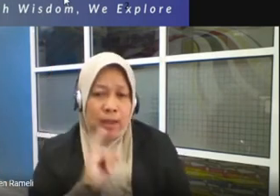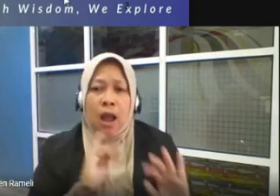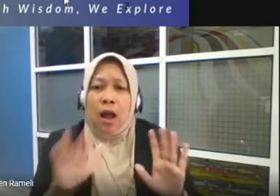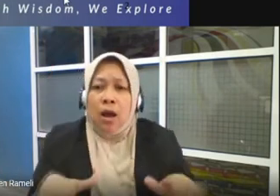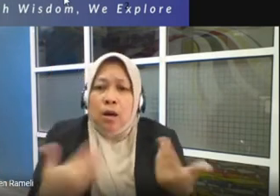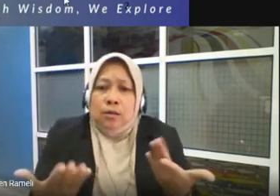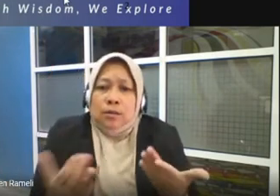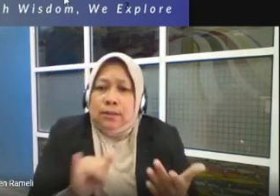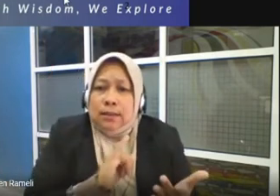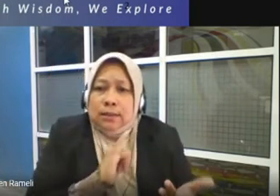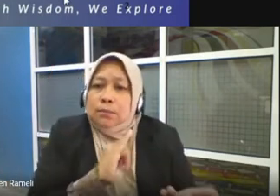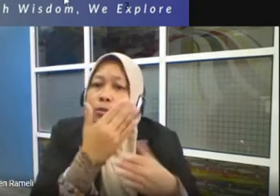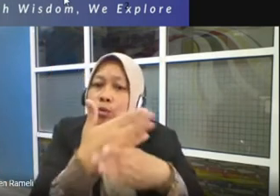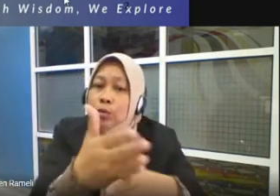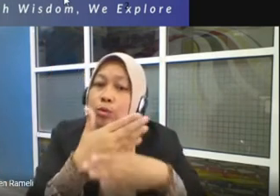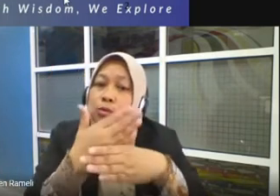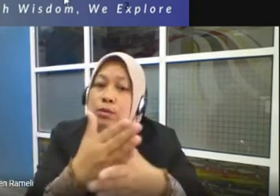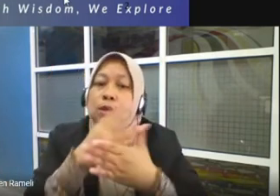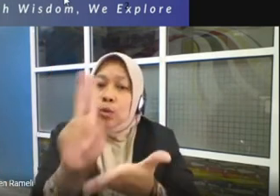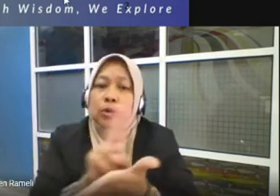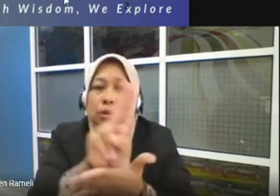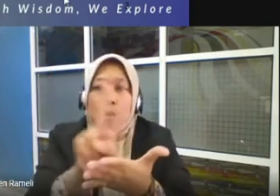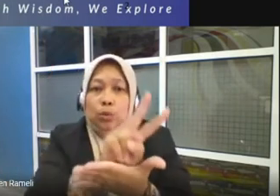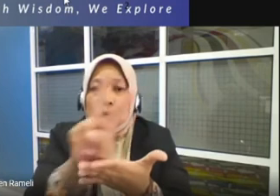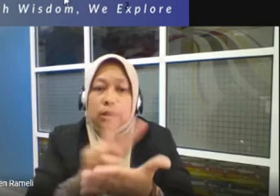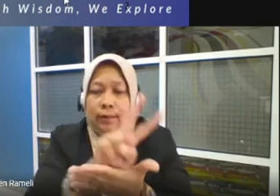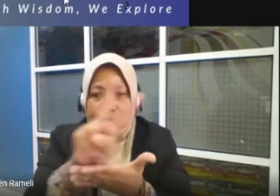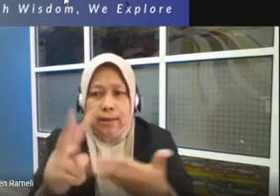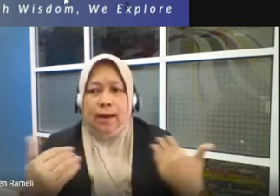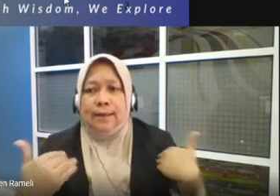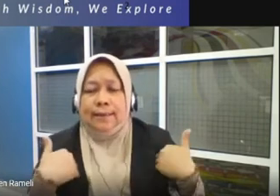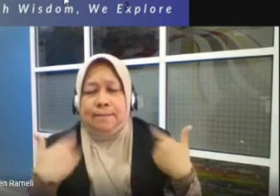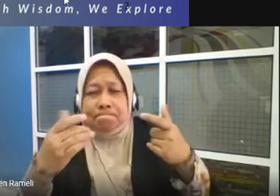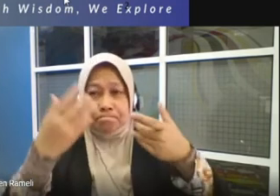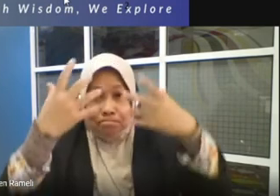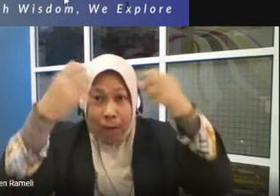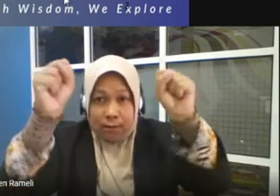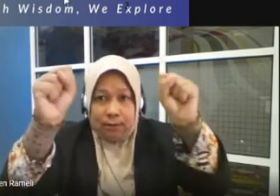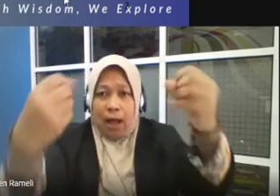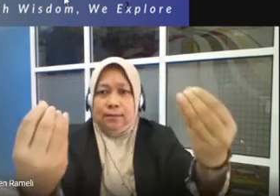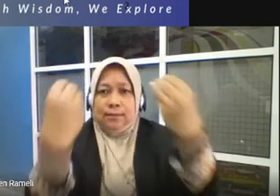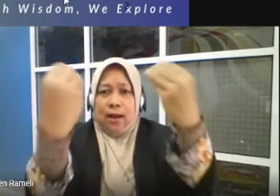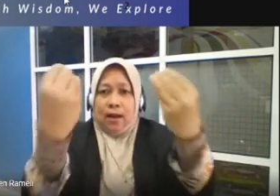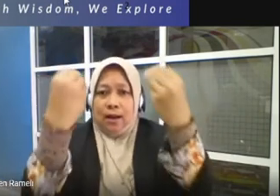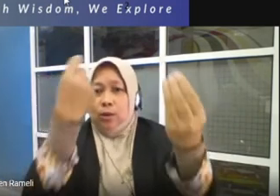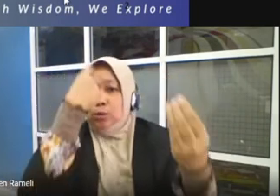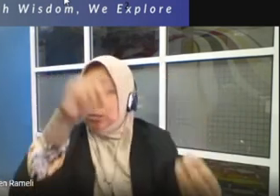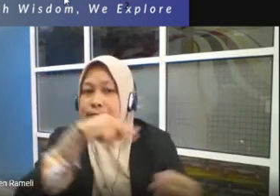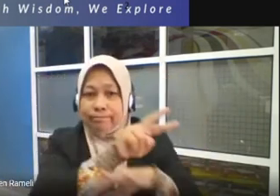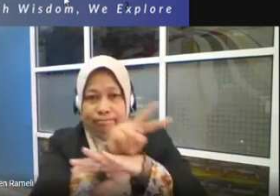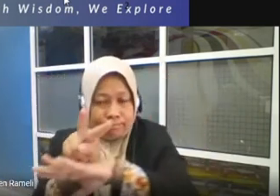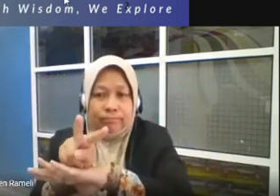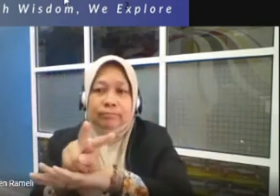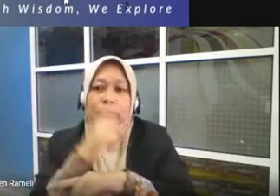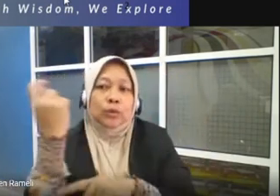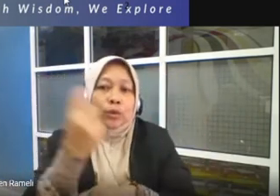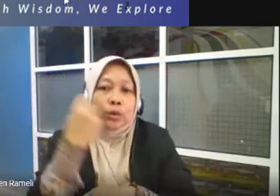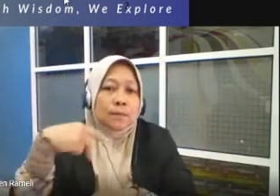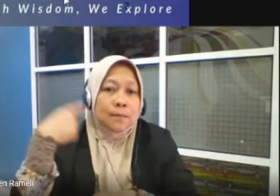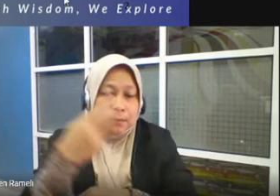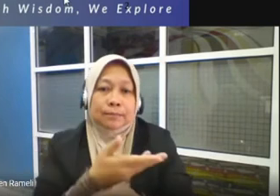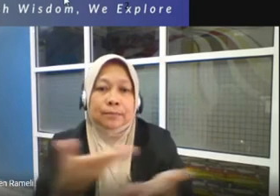akan kongsikan juga beberapa video-video yang sifu saya buat. Jadi untuk tatapan tuan-tuan perempuan lah.